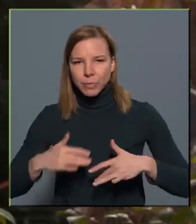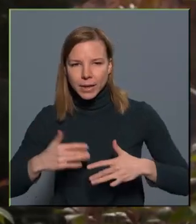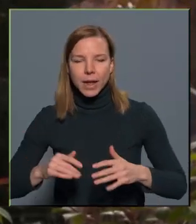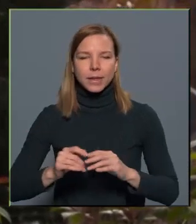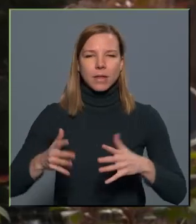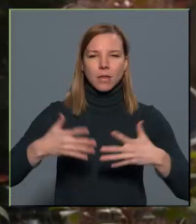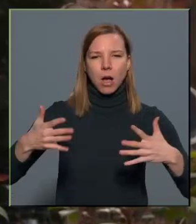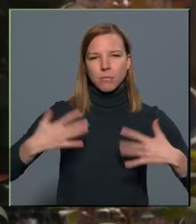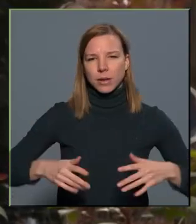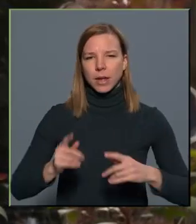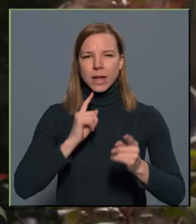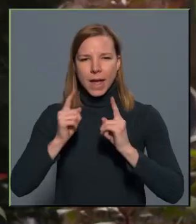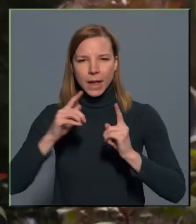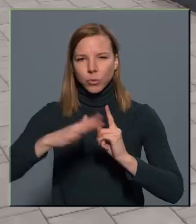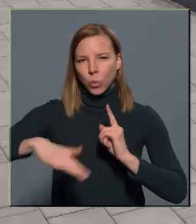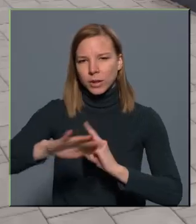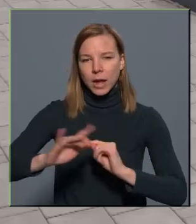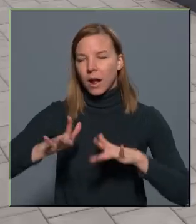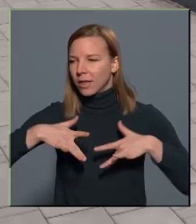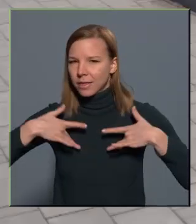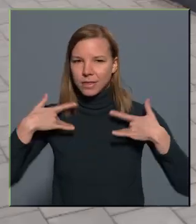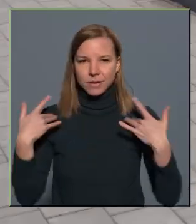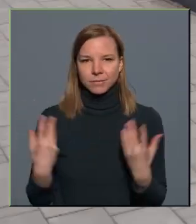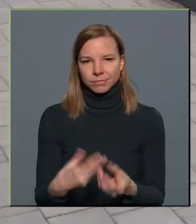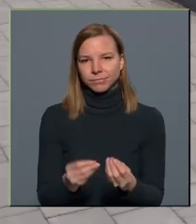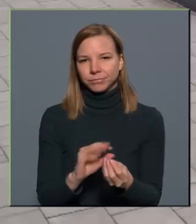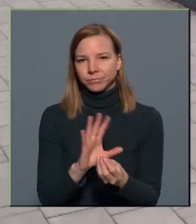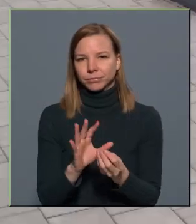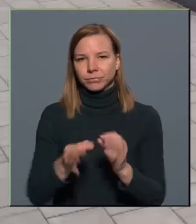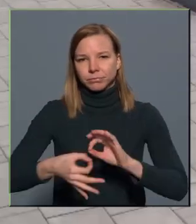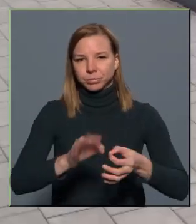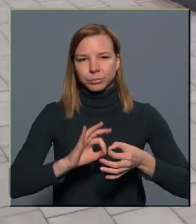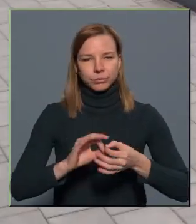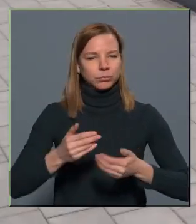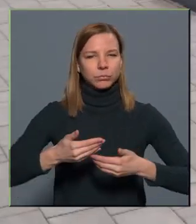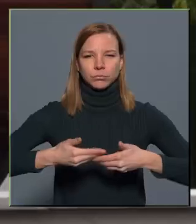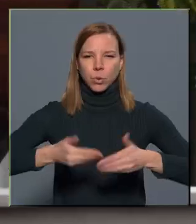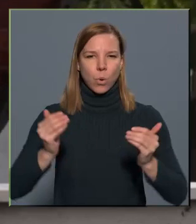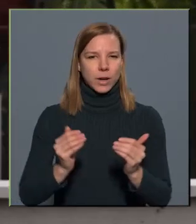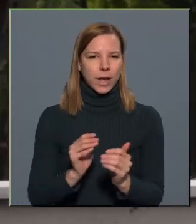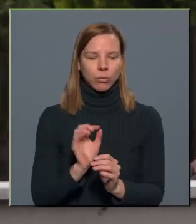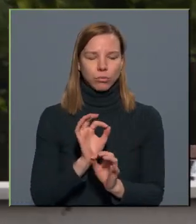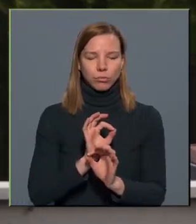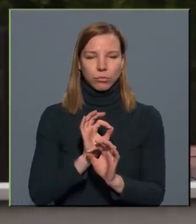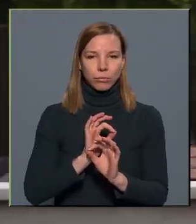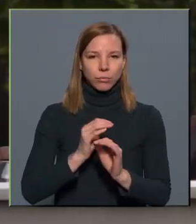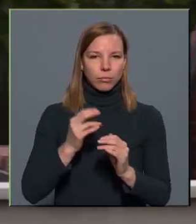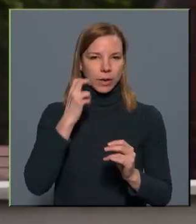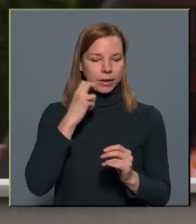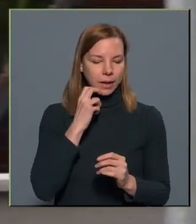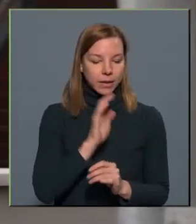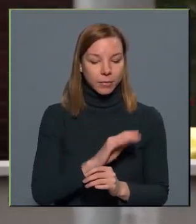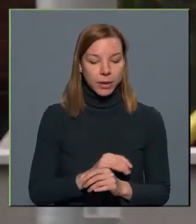játszótér, rendes játszótér, tehát azt kell, hogy mondjam, hogy abszolút korszerű az intézmény, és ismét azt kell mondanom, hogy a